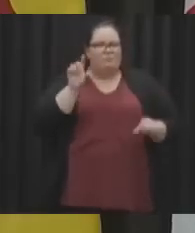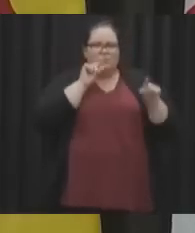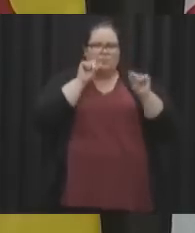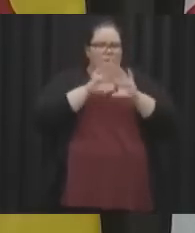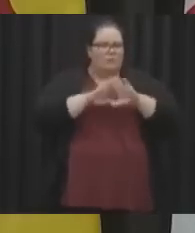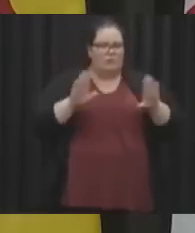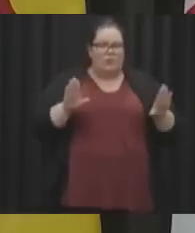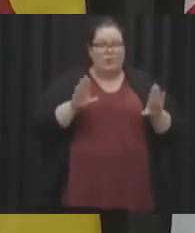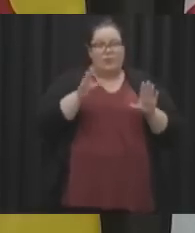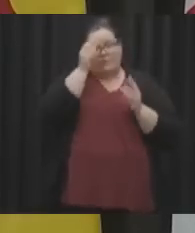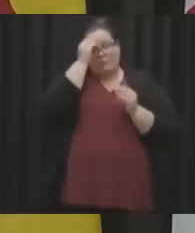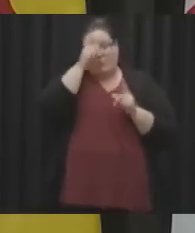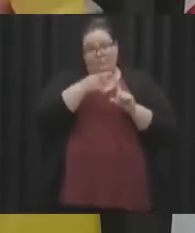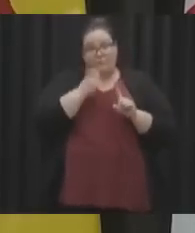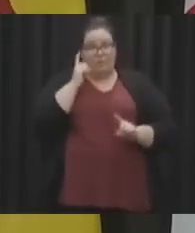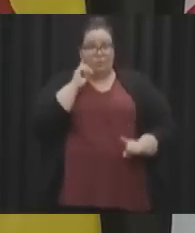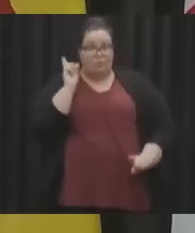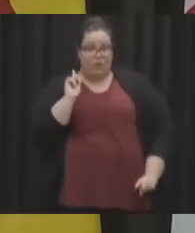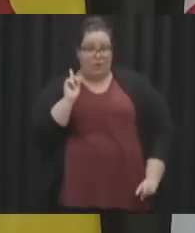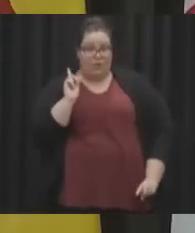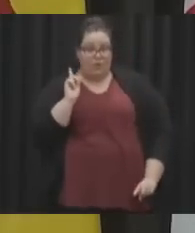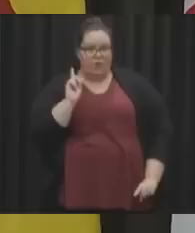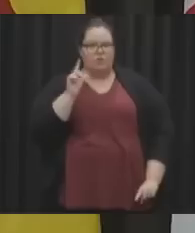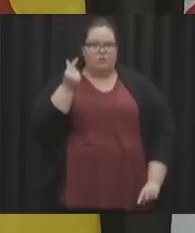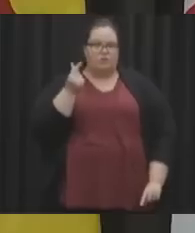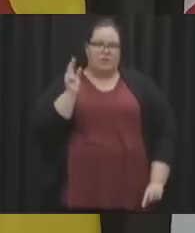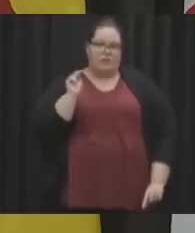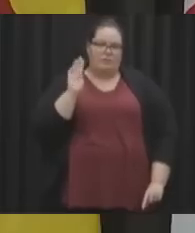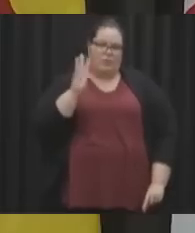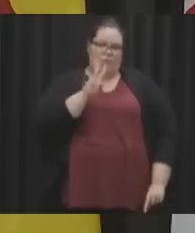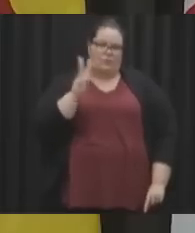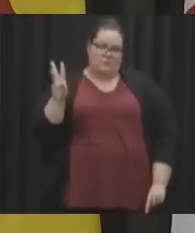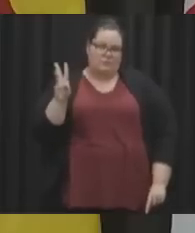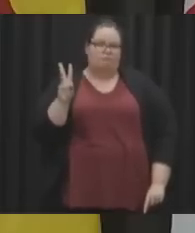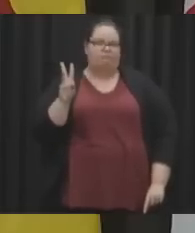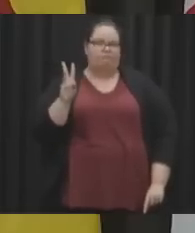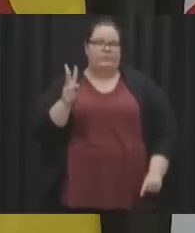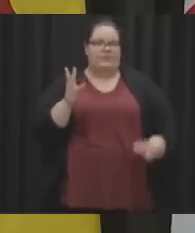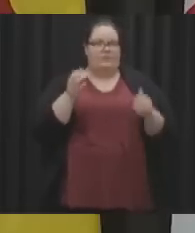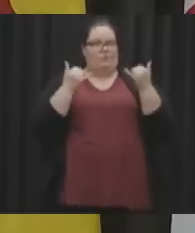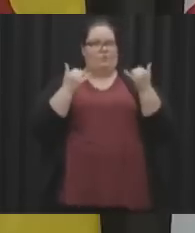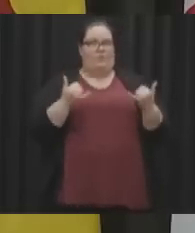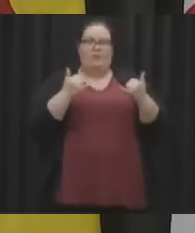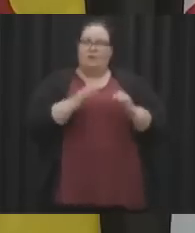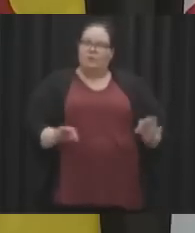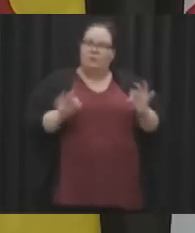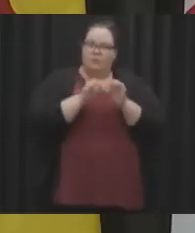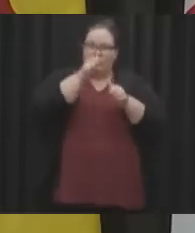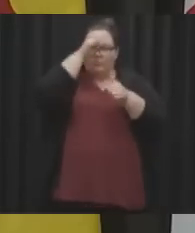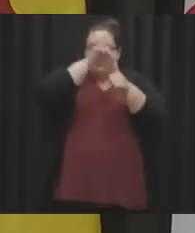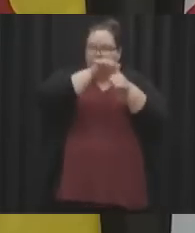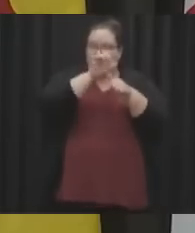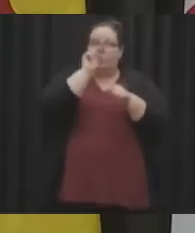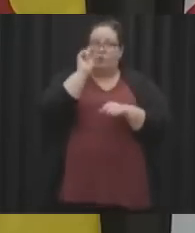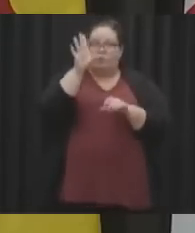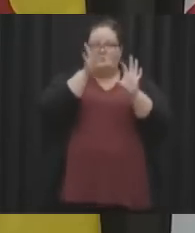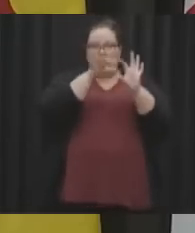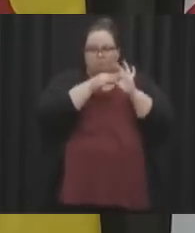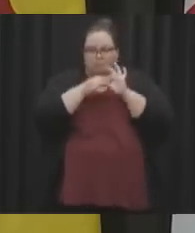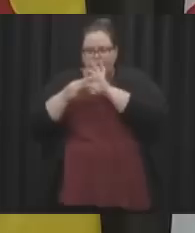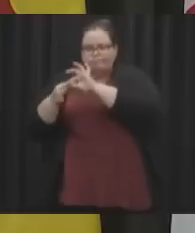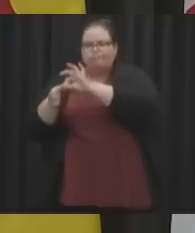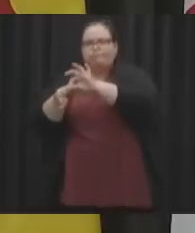avait pas de trous dans le bateau, parce que sinon, il y aurait de l'eau dans le bateau. Maintenant, on a des trous dans notre bateau ici à New